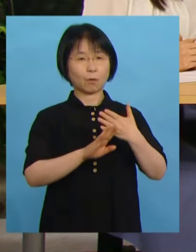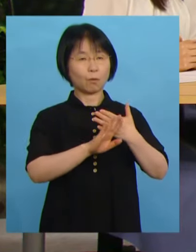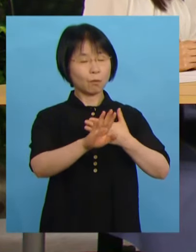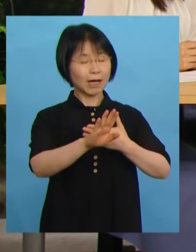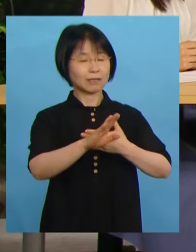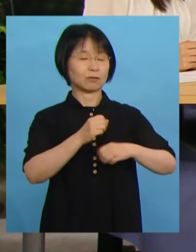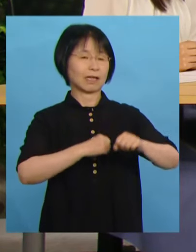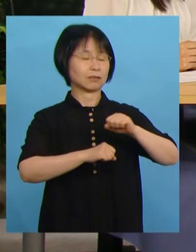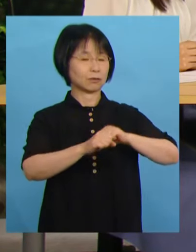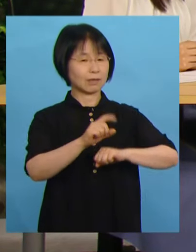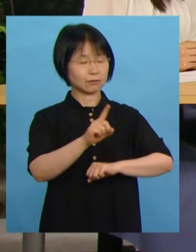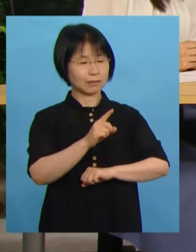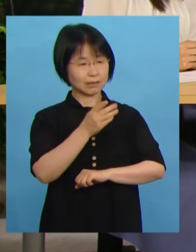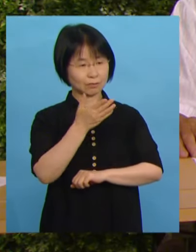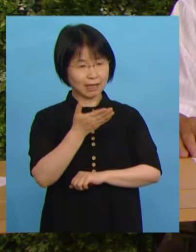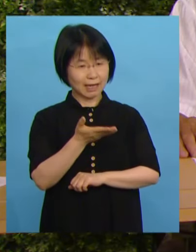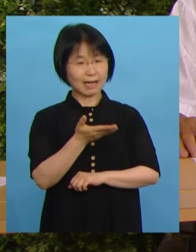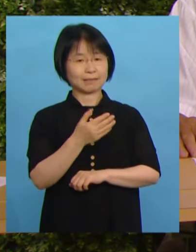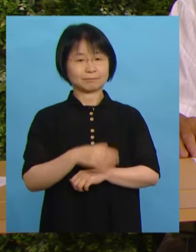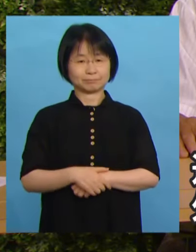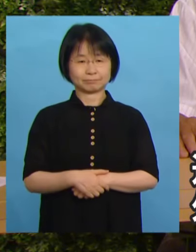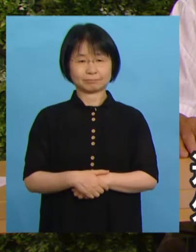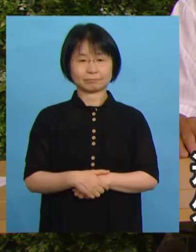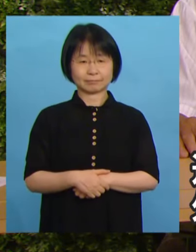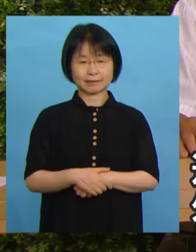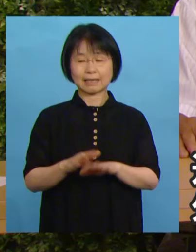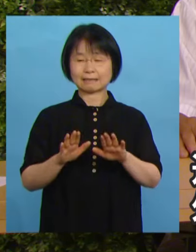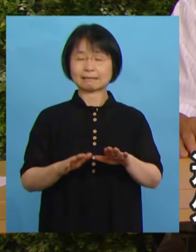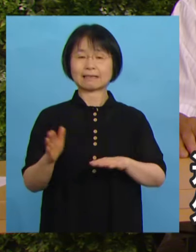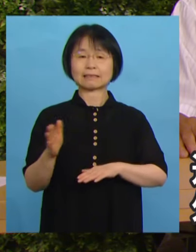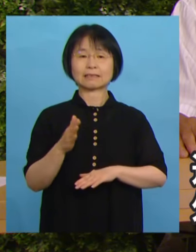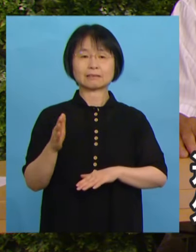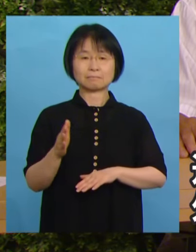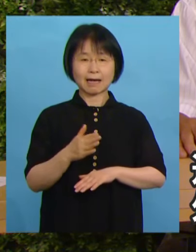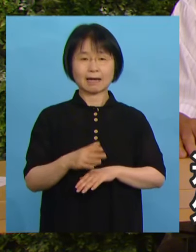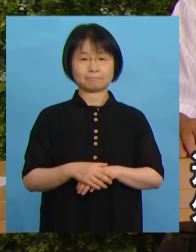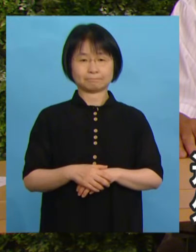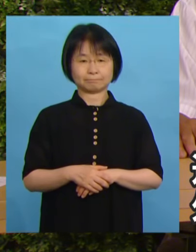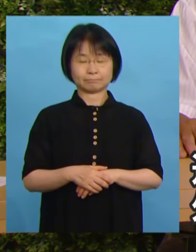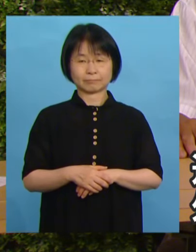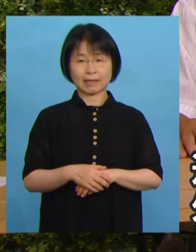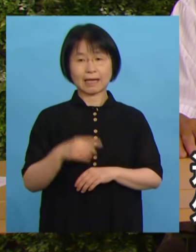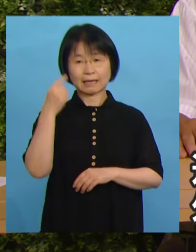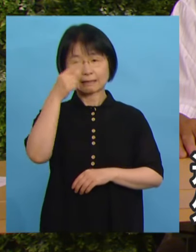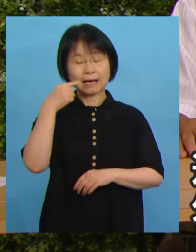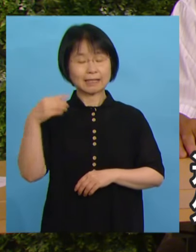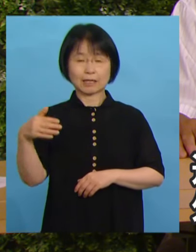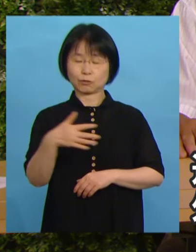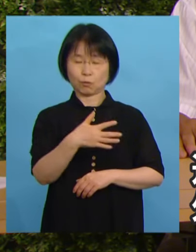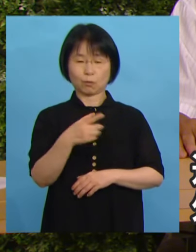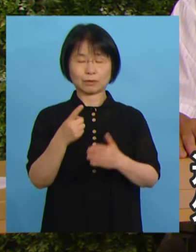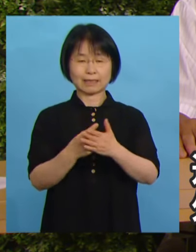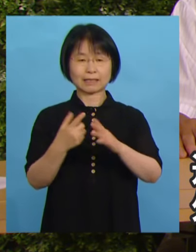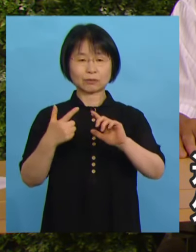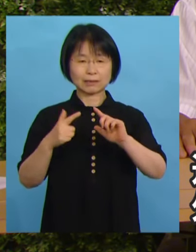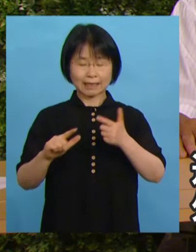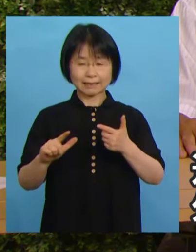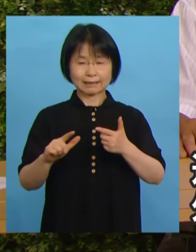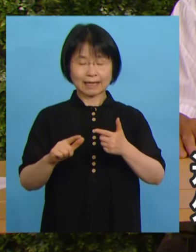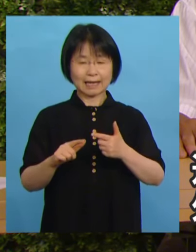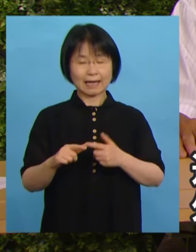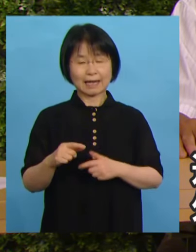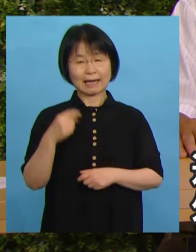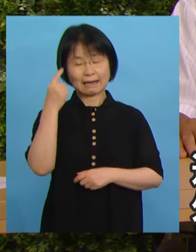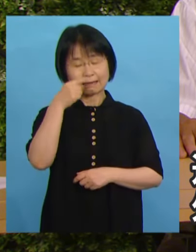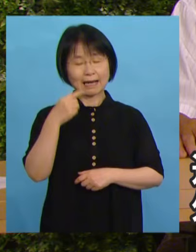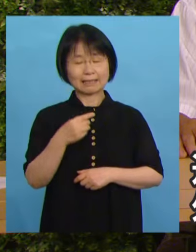どんな活動をされているんでしょうか。 はい、近年伊波内湖周辺では外来魚だけでなく外来水草